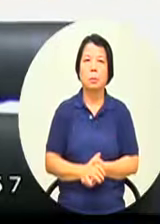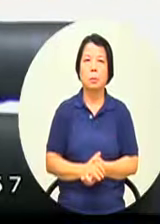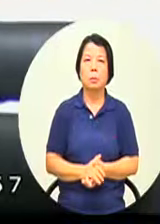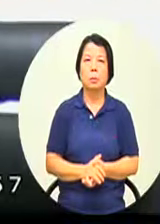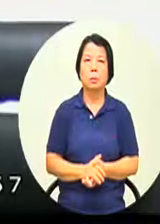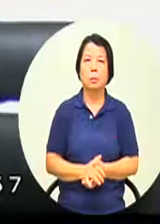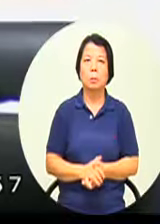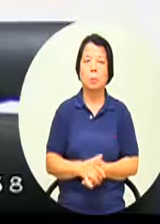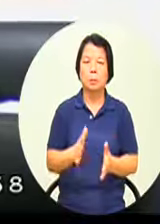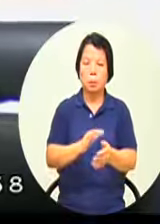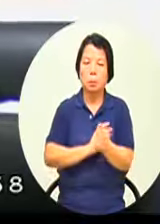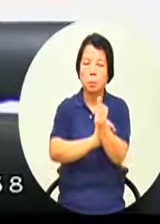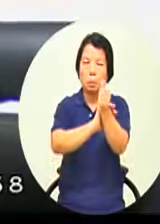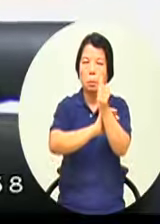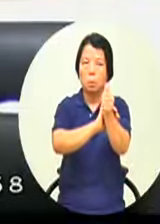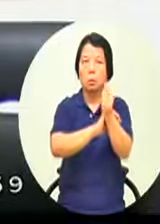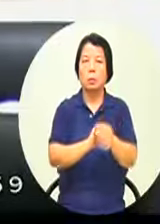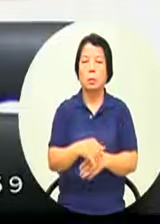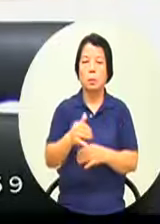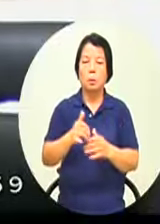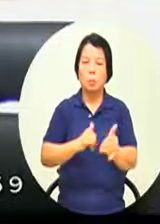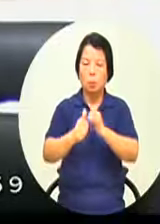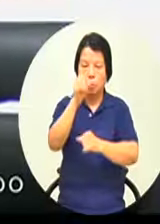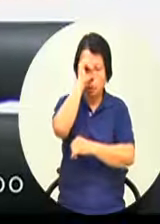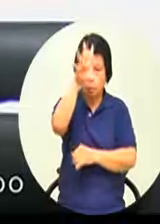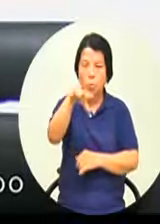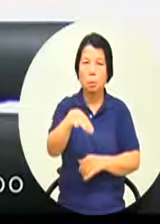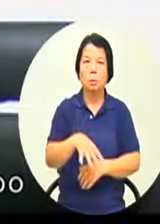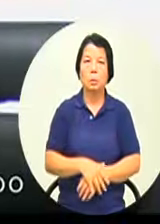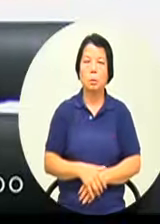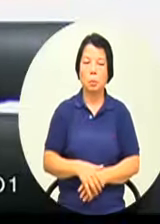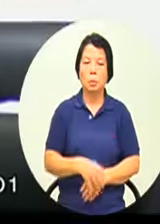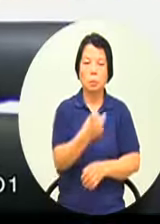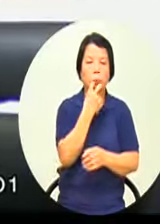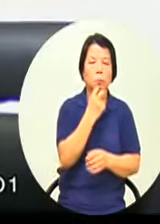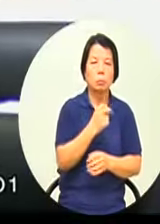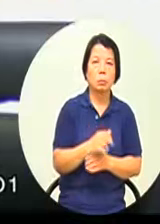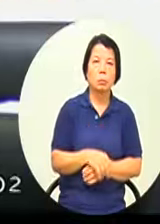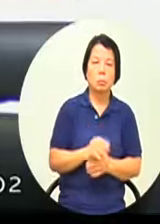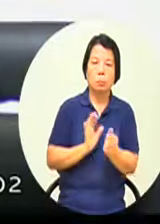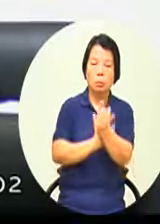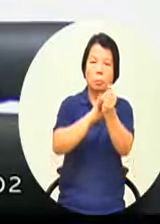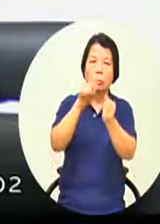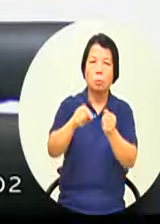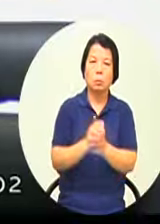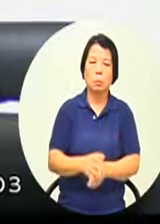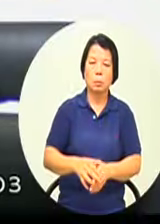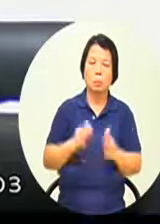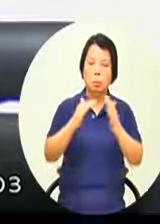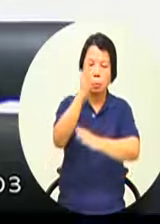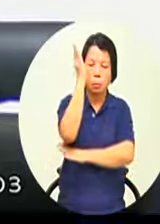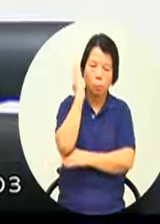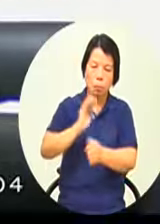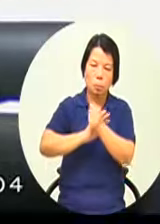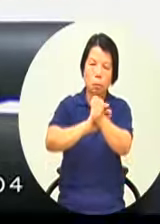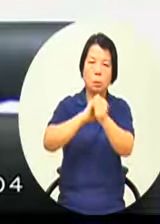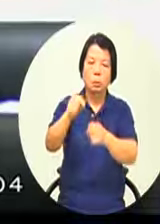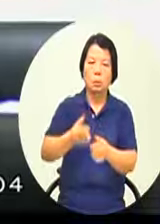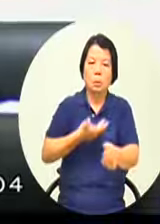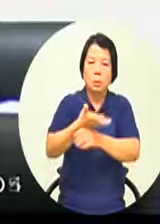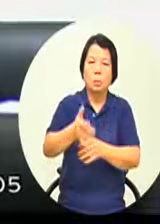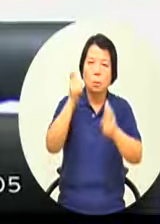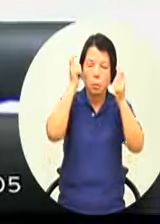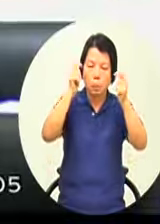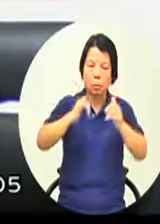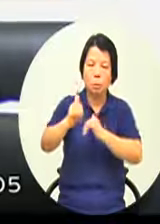高雄市民支持了民进党的，中央支持了你们，市政府也支持了你们，你们给高雄市